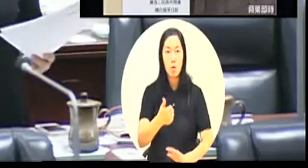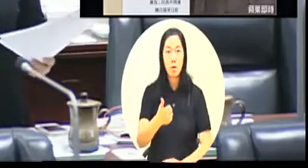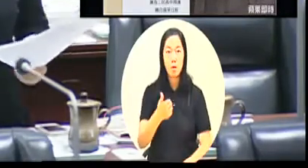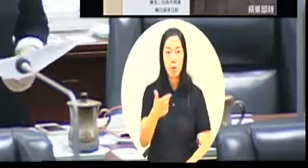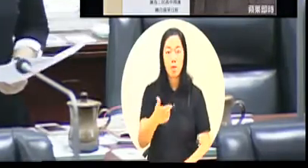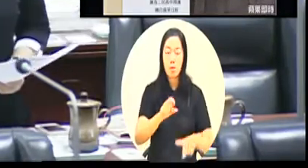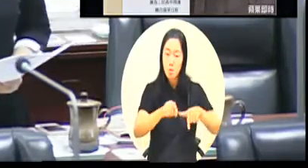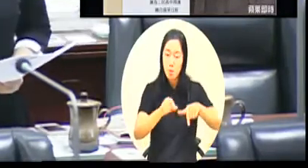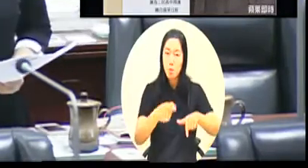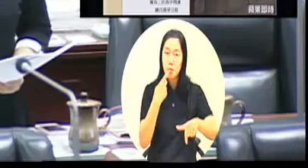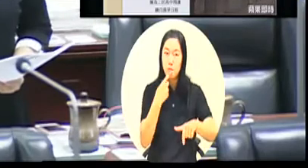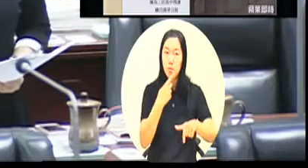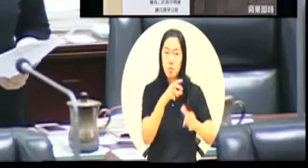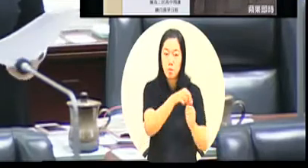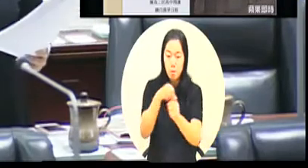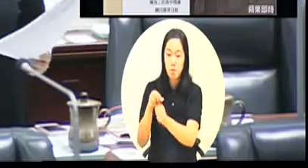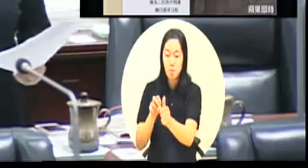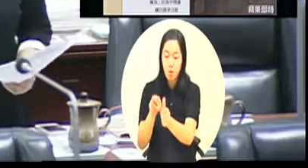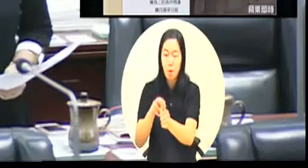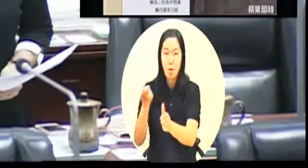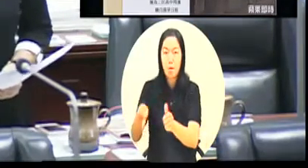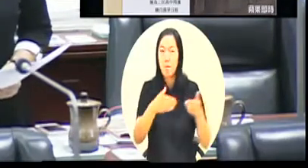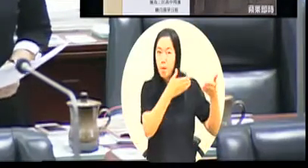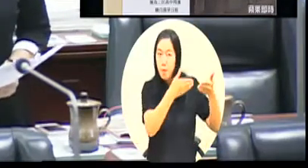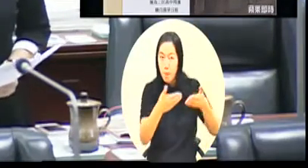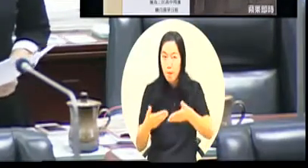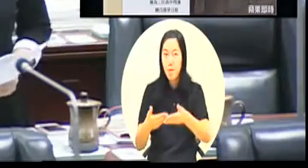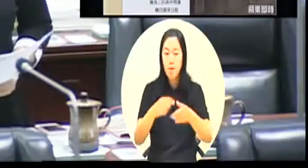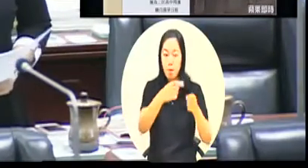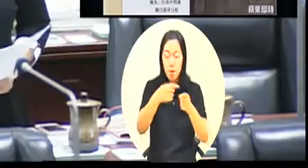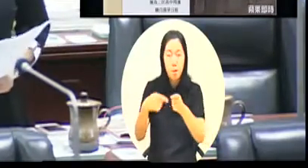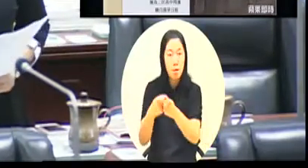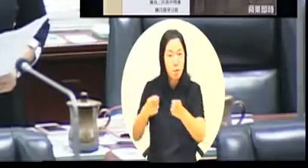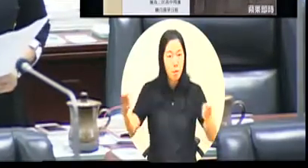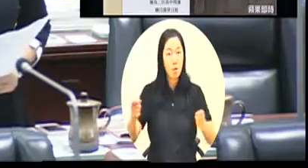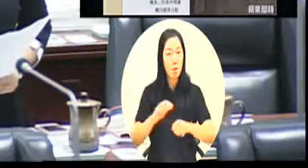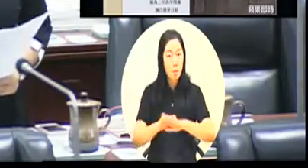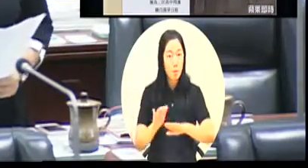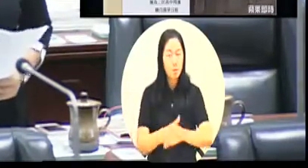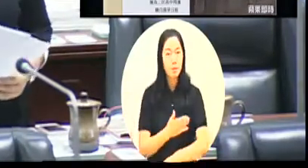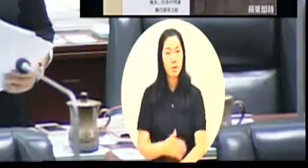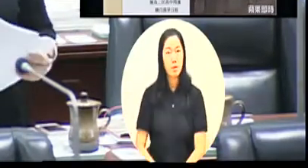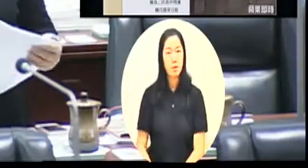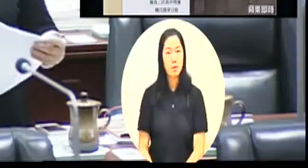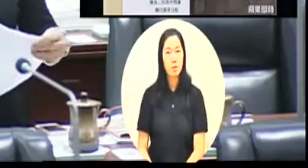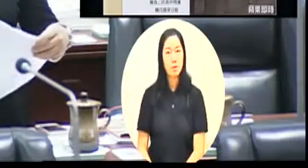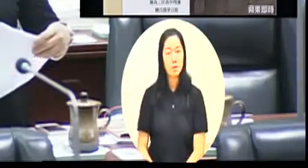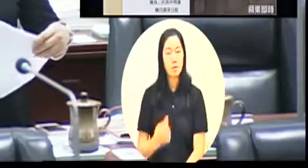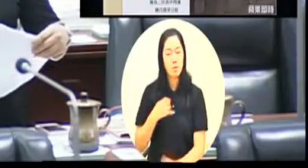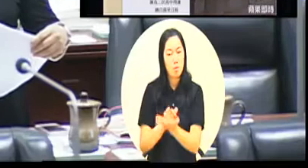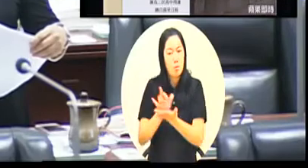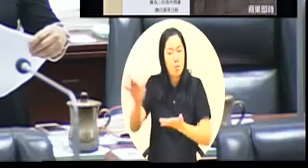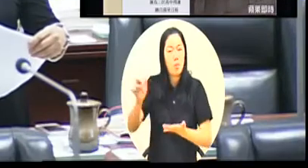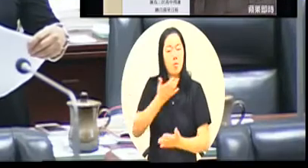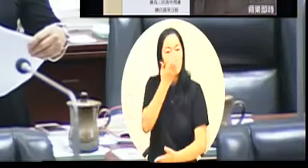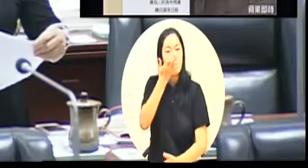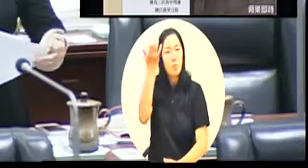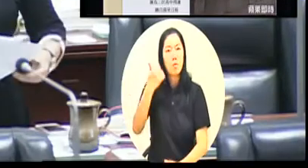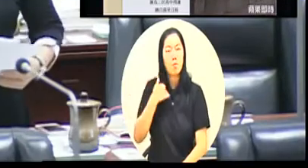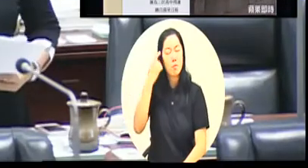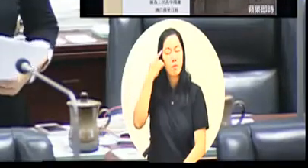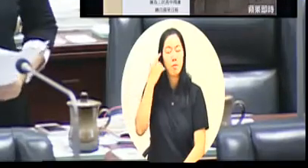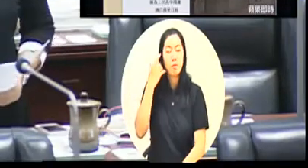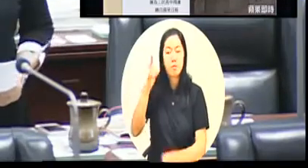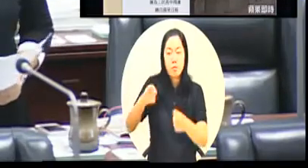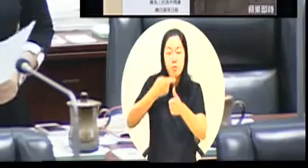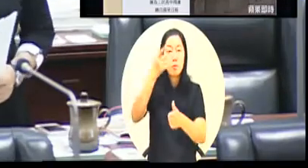它是不是能够持续，是不是能够长久啊？我觉得我每次想要出国去旅游，我就想去日本。为什么？